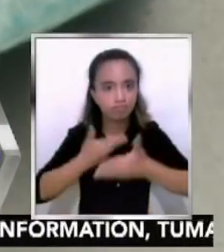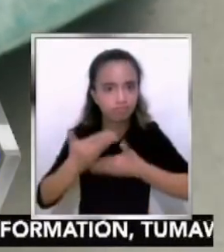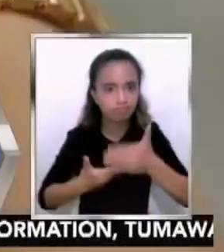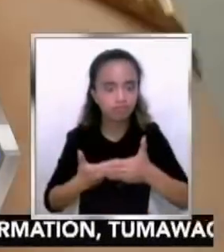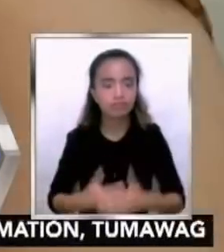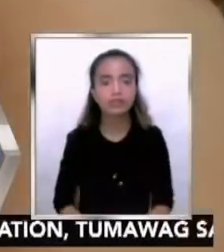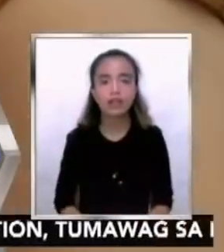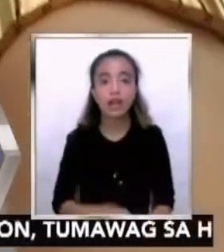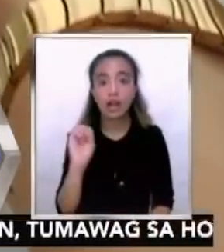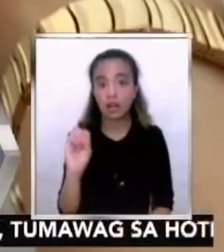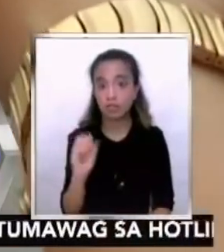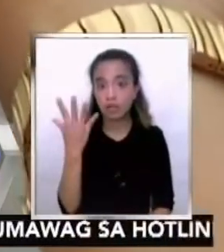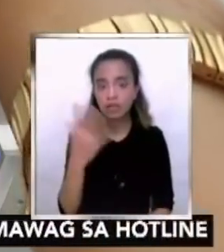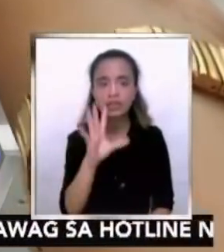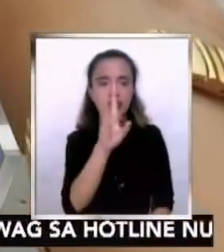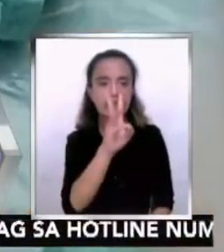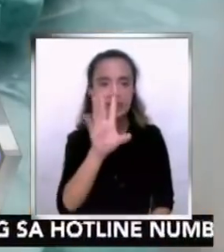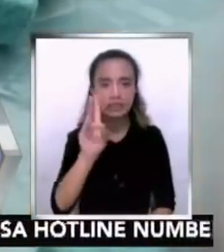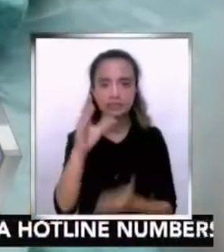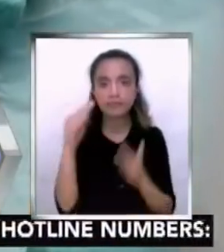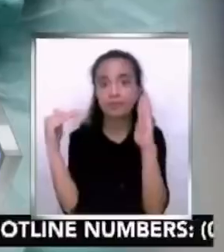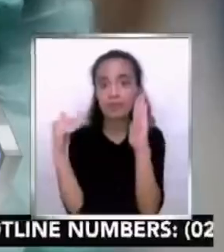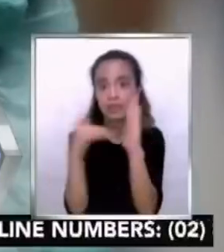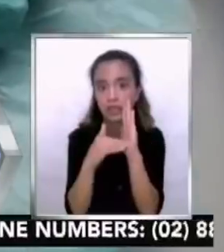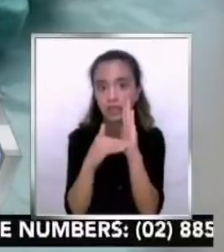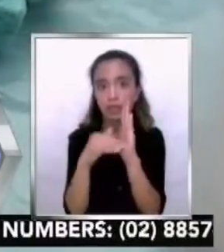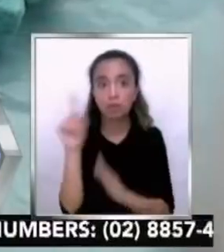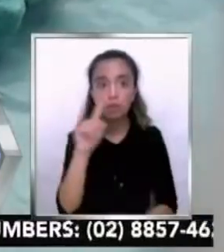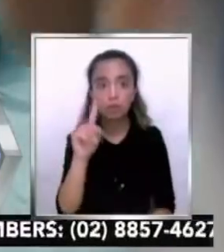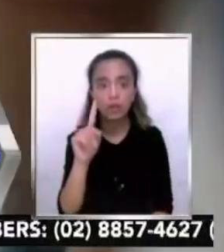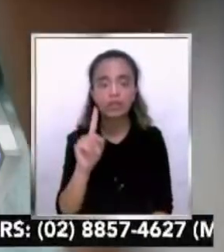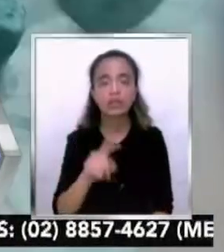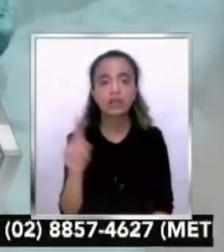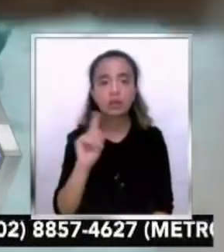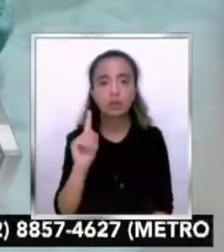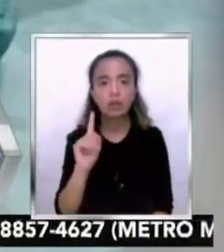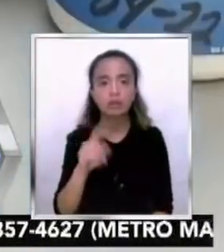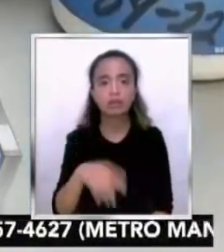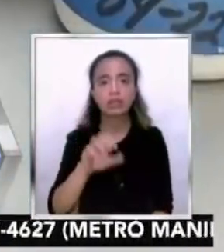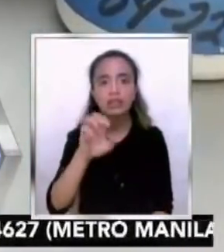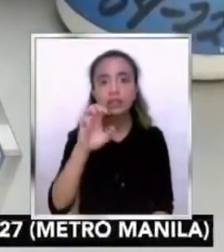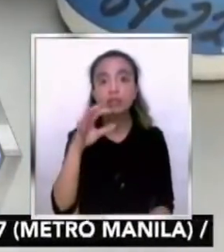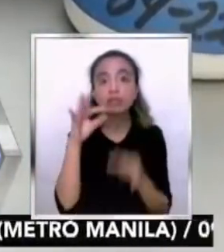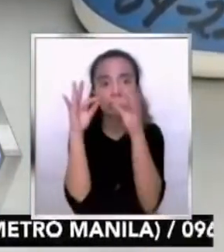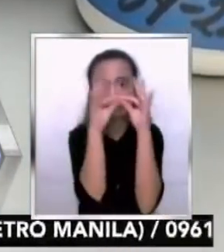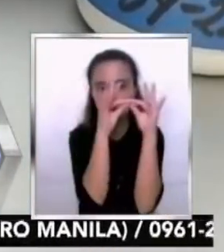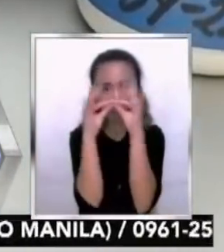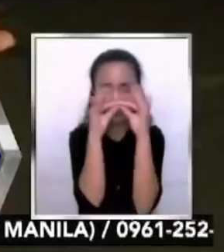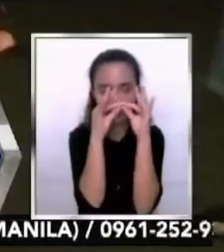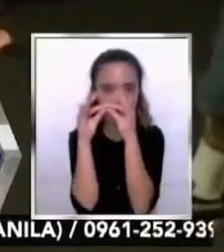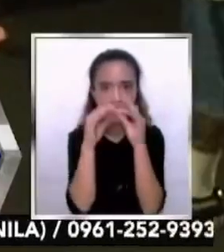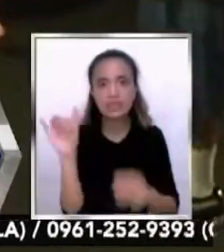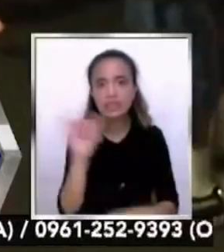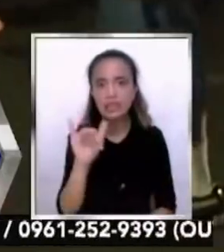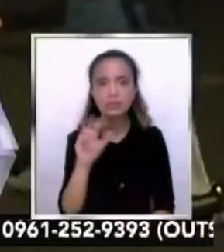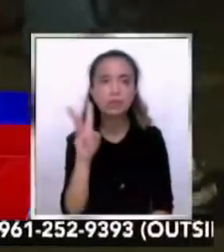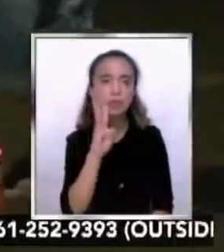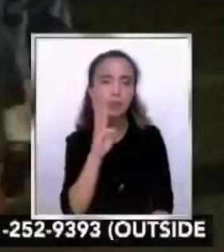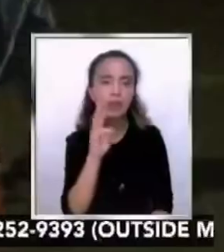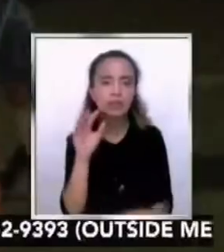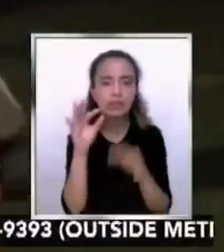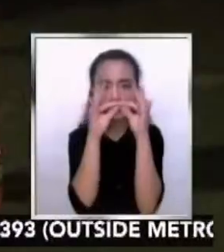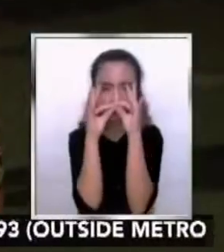aabot sa 67,000 pesos ang halaga ng mga nakuhang ecstasy at liquid ecstasy. May